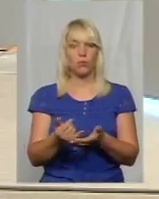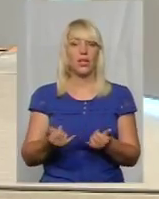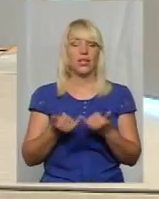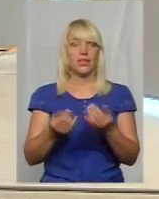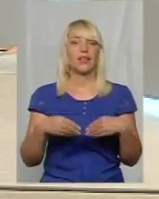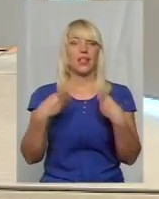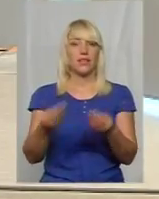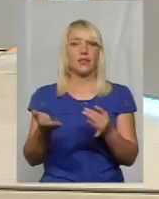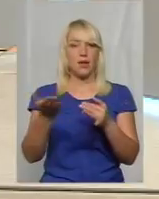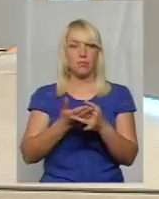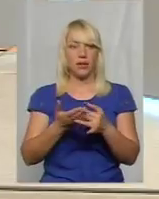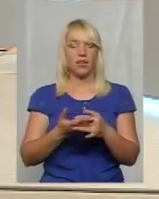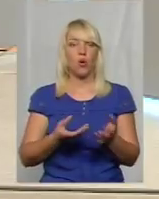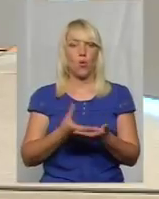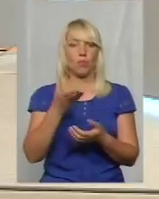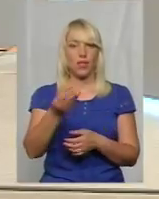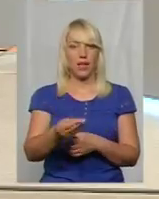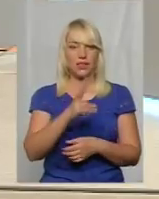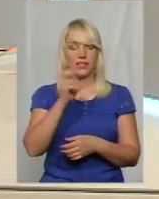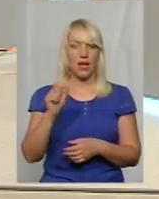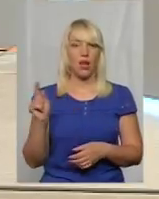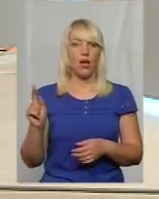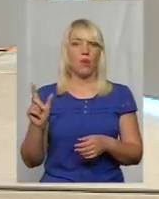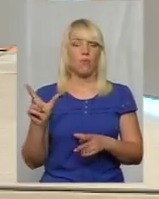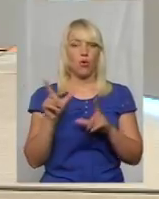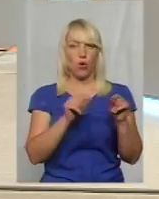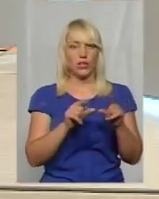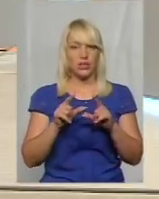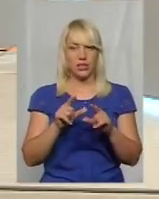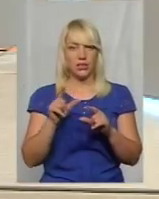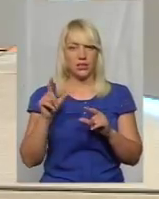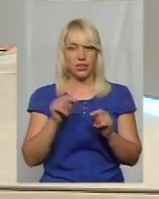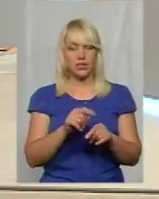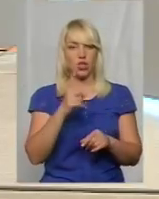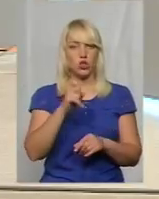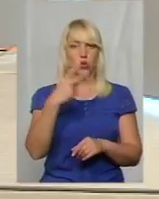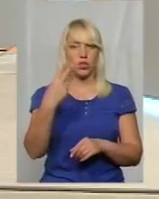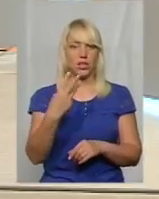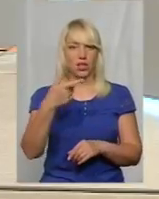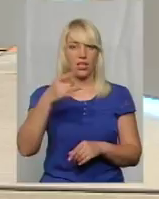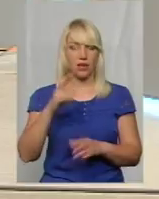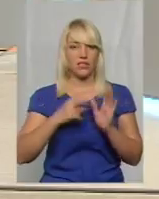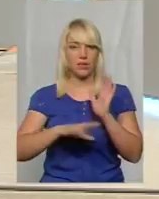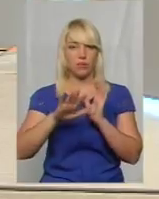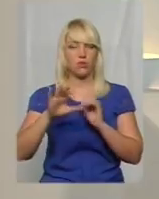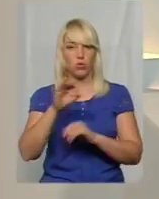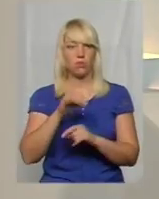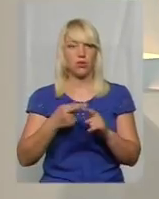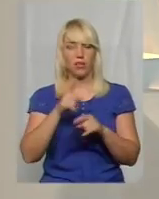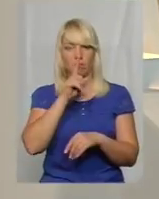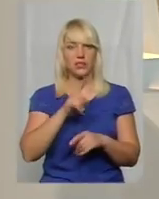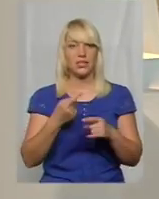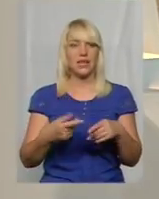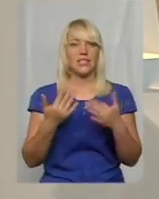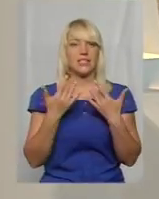пільг оплати за проїзд. Її розмір становить 103 гривні 75 копійок, це на місяць. Угу. Стільки для порівняння